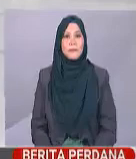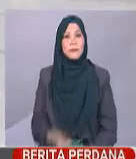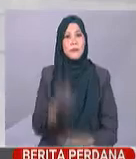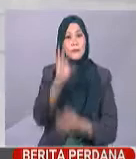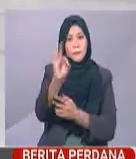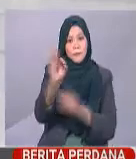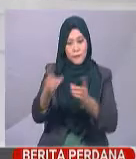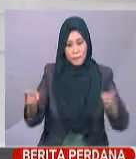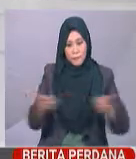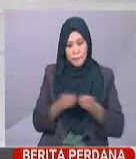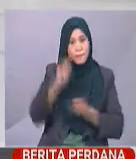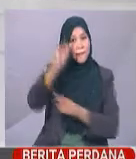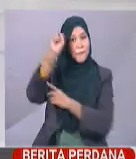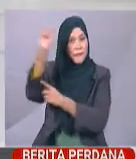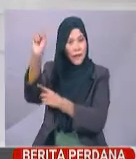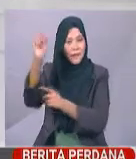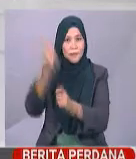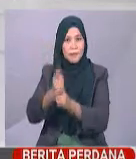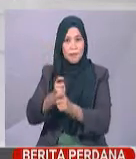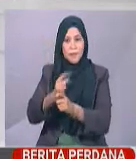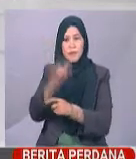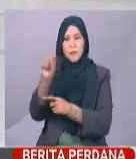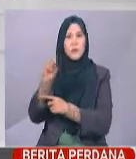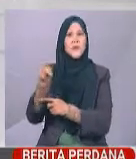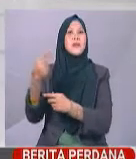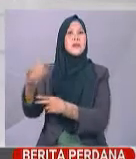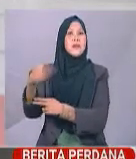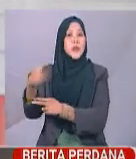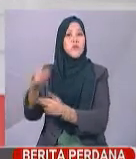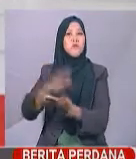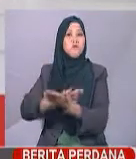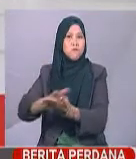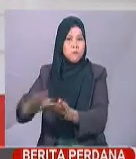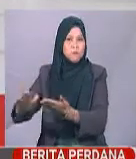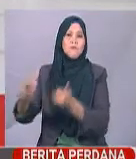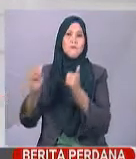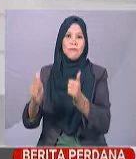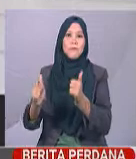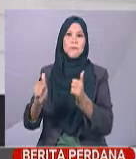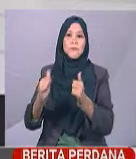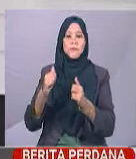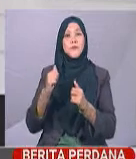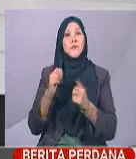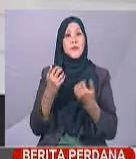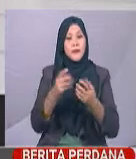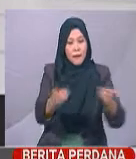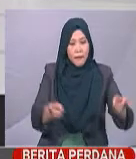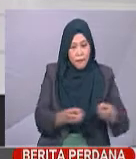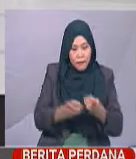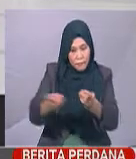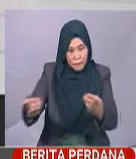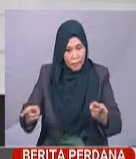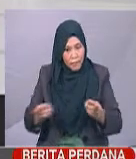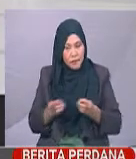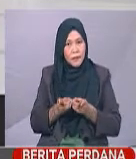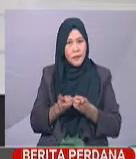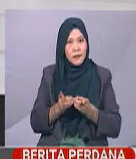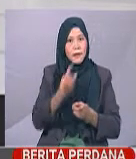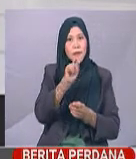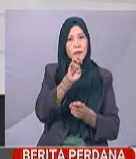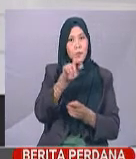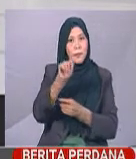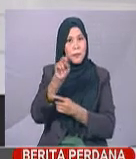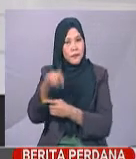29 daerah di Sabah kuliah ke Callejon hijau atau sich 19 daerah-daerah berkenaan ialah